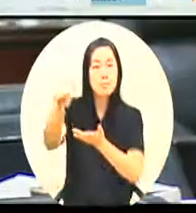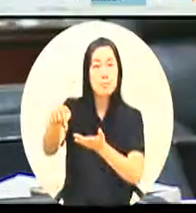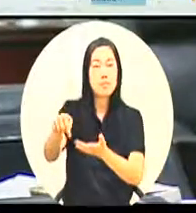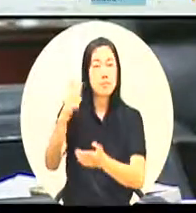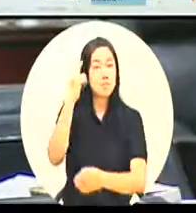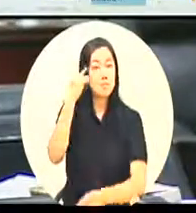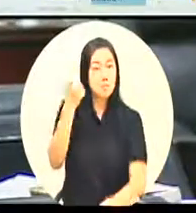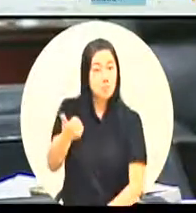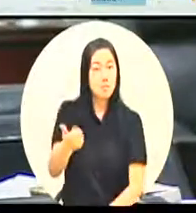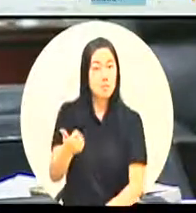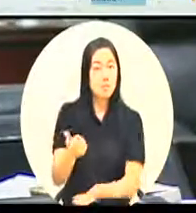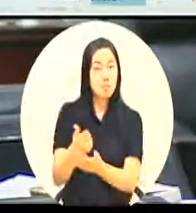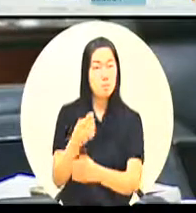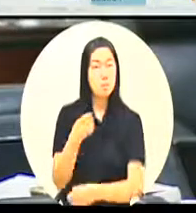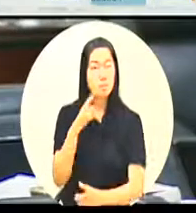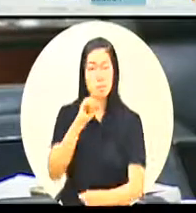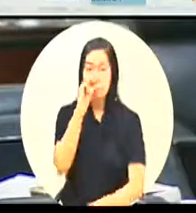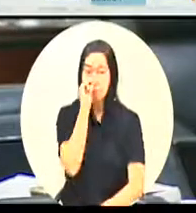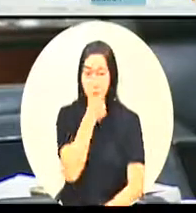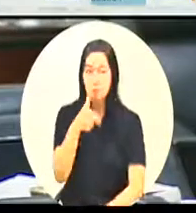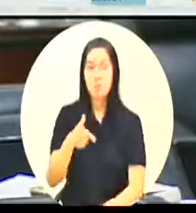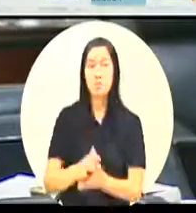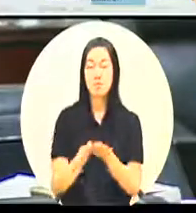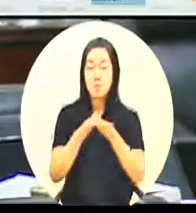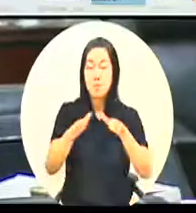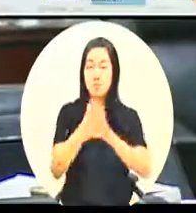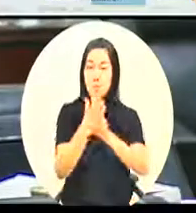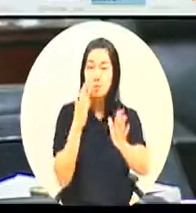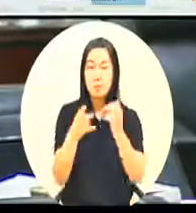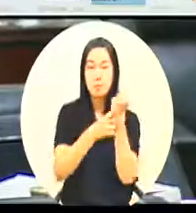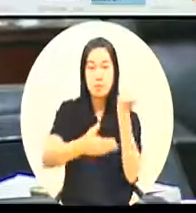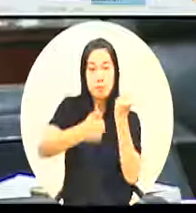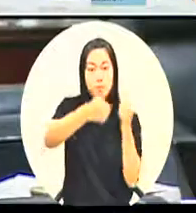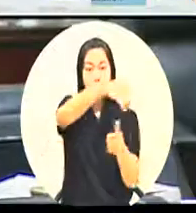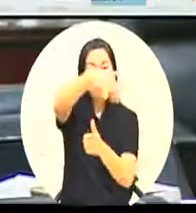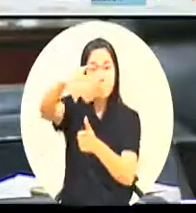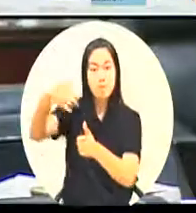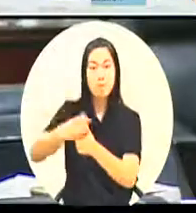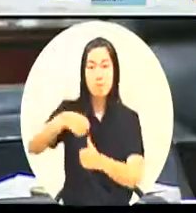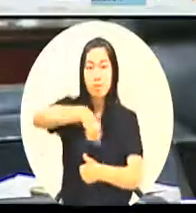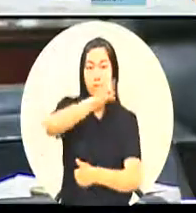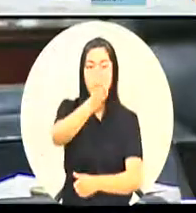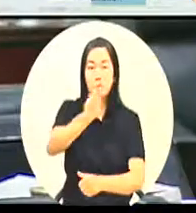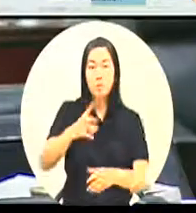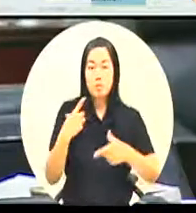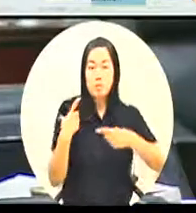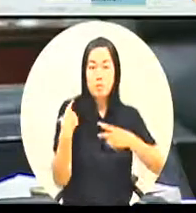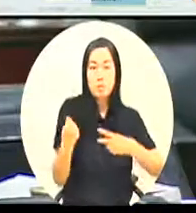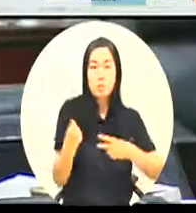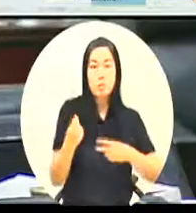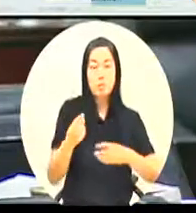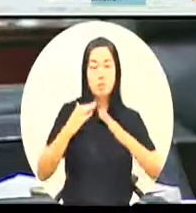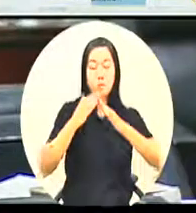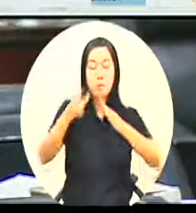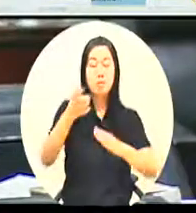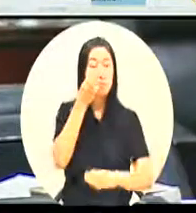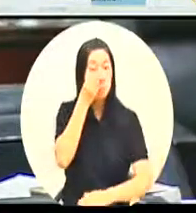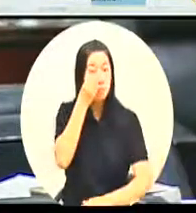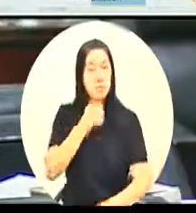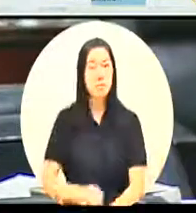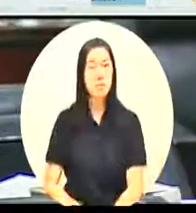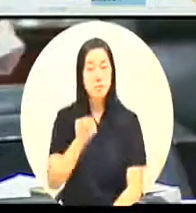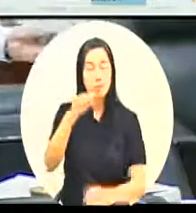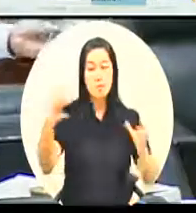行程之后，我们也特别的安排他们这些里长去水源市去参观其中有一张合